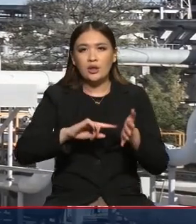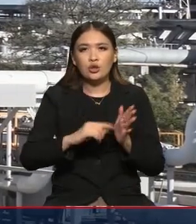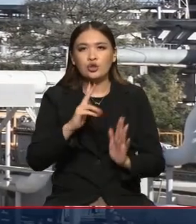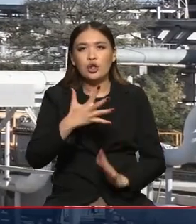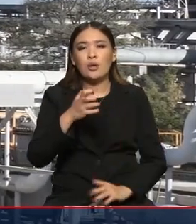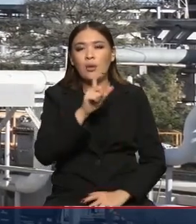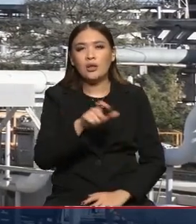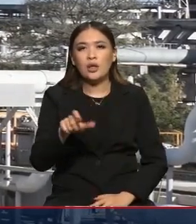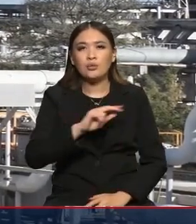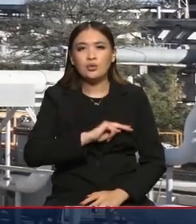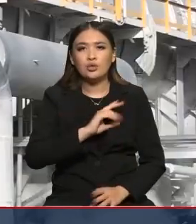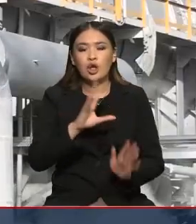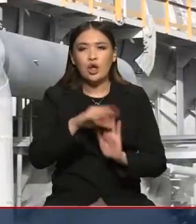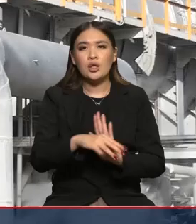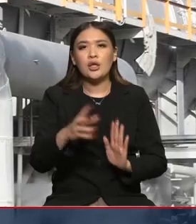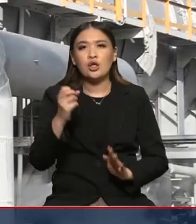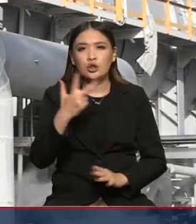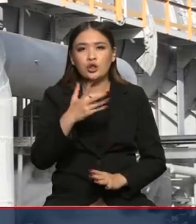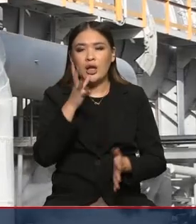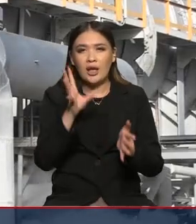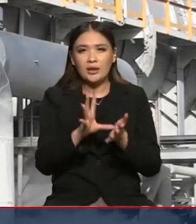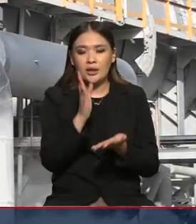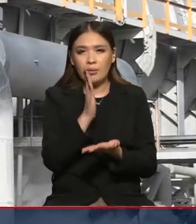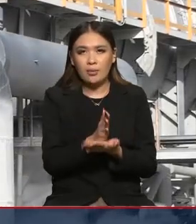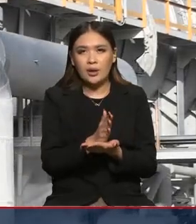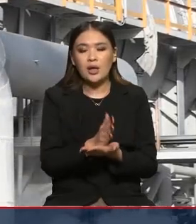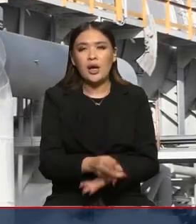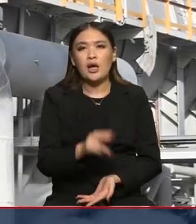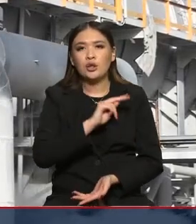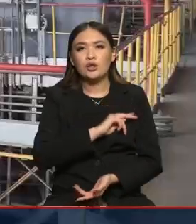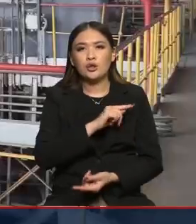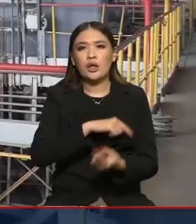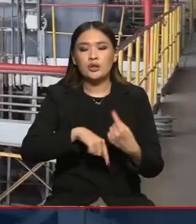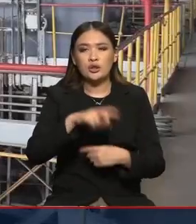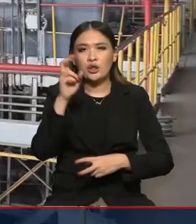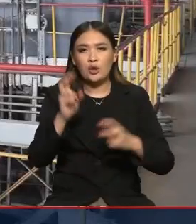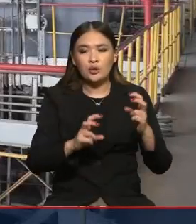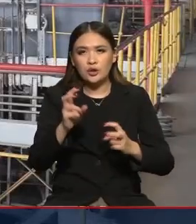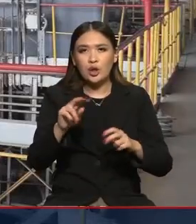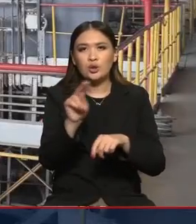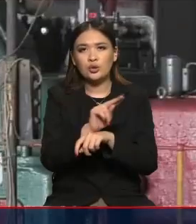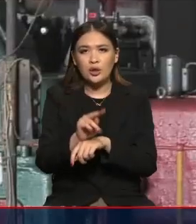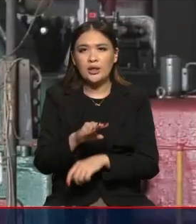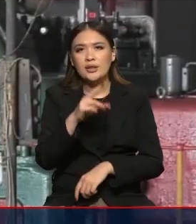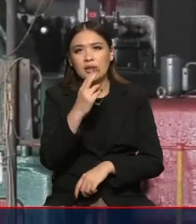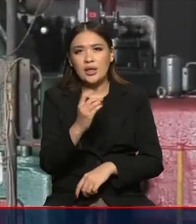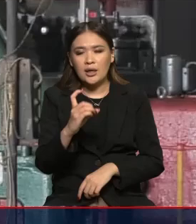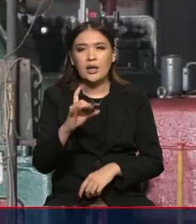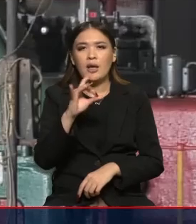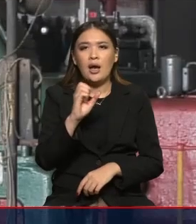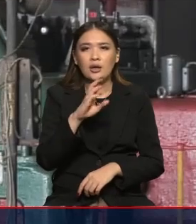істейді. Оның құрамына 3 электростанциясы, дистиллят және өнеркәсіптік жылумен жабдықтау зауыты, жөндеу зауыты, цехтар және реактор